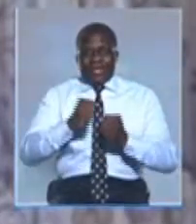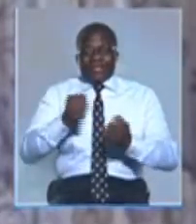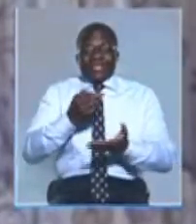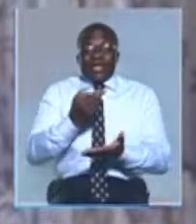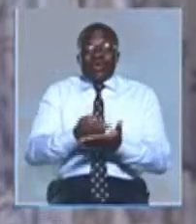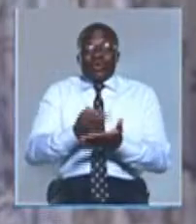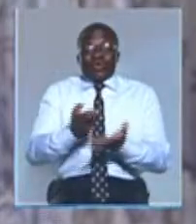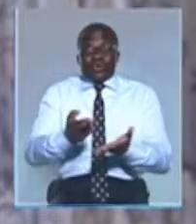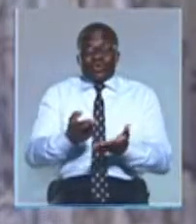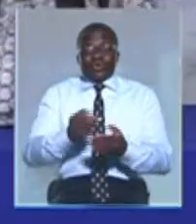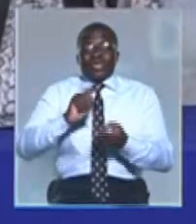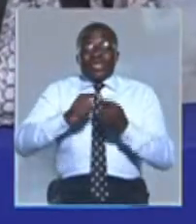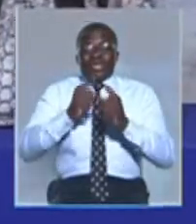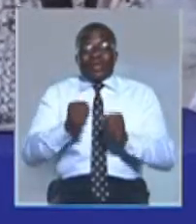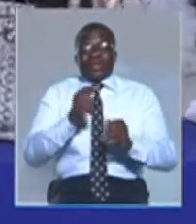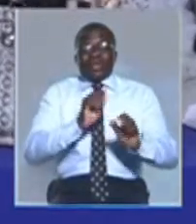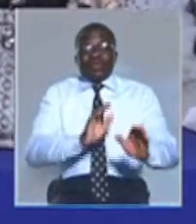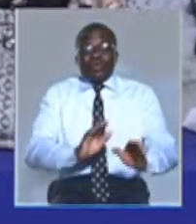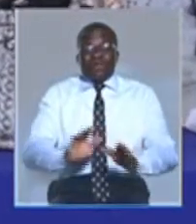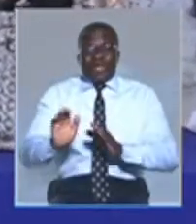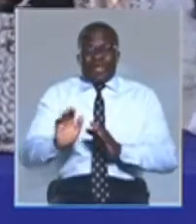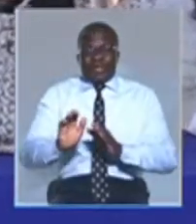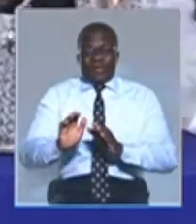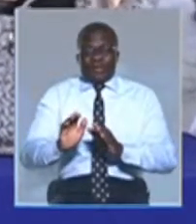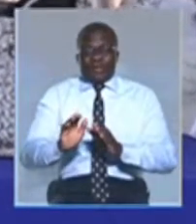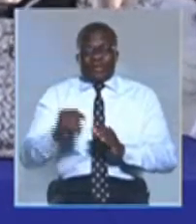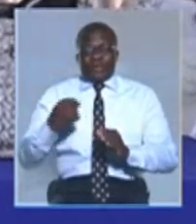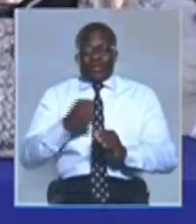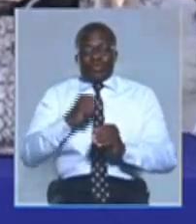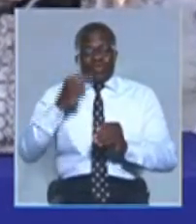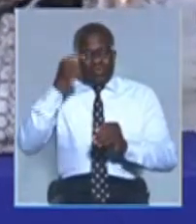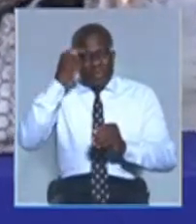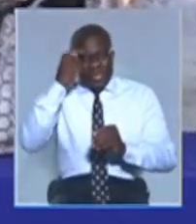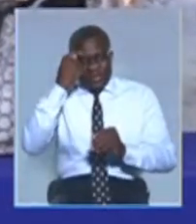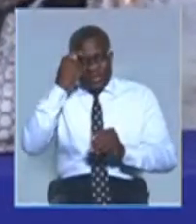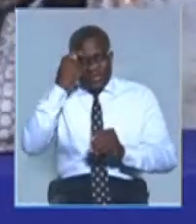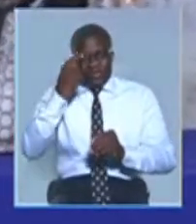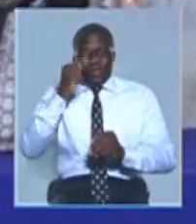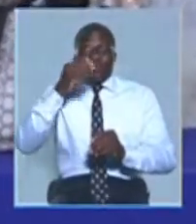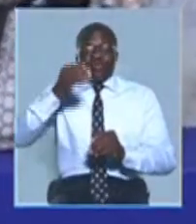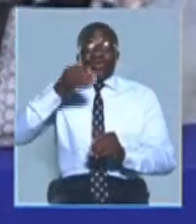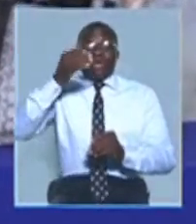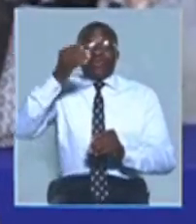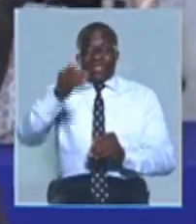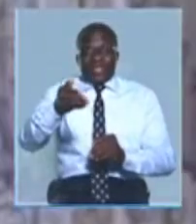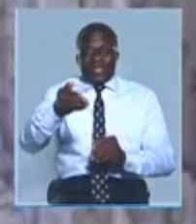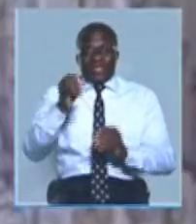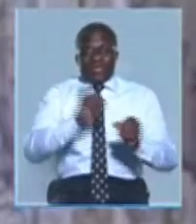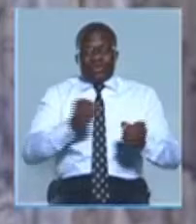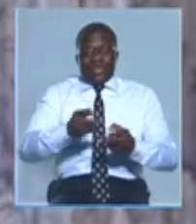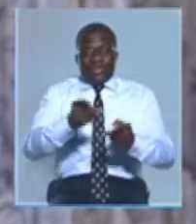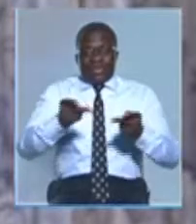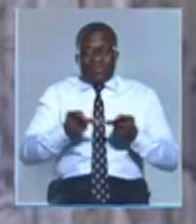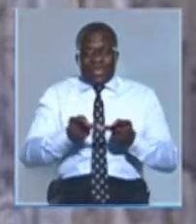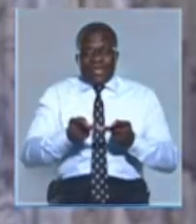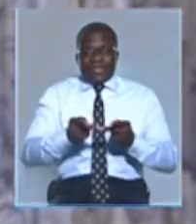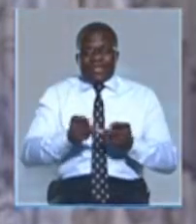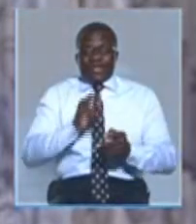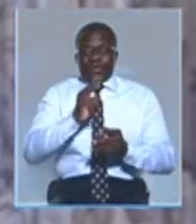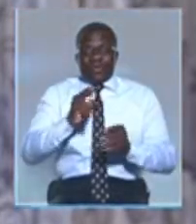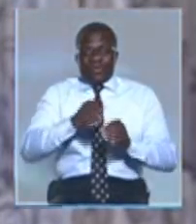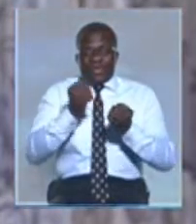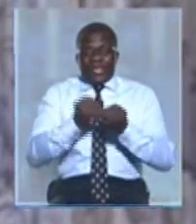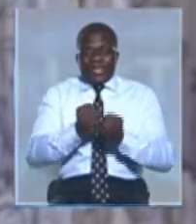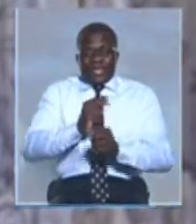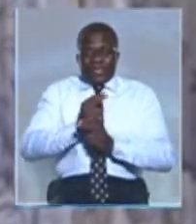ressources ni partenaires pour le faire. Nous envisageons pour l'avenir de mettre en place une réelle équipe